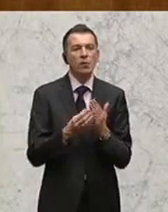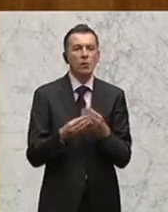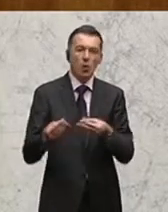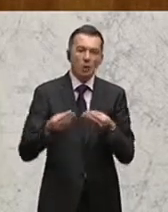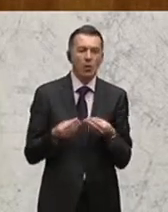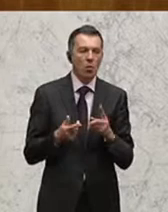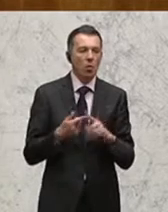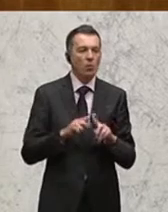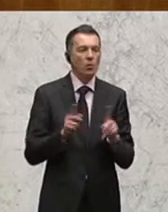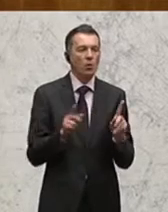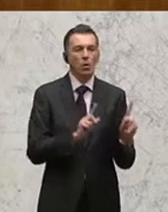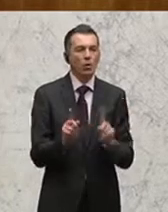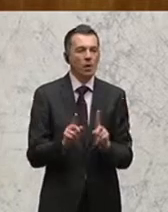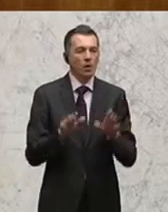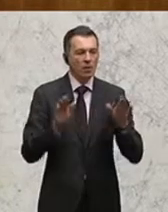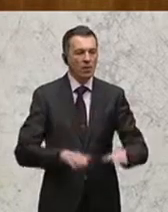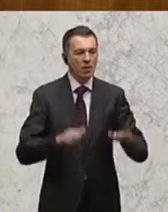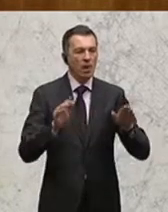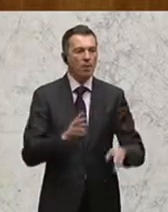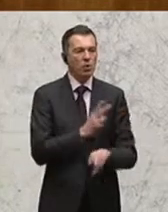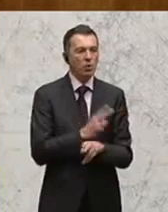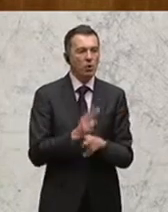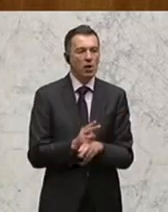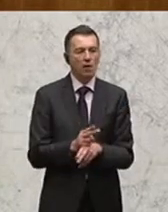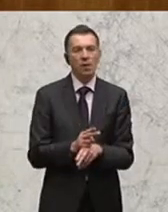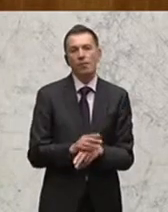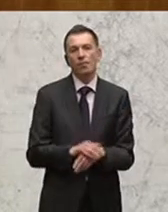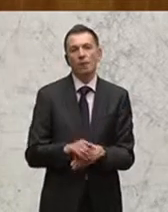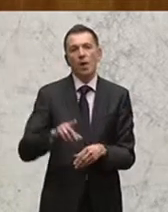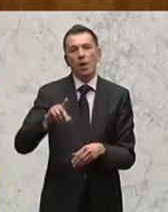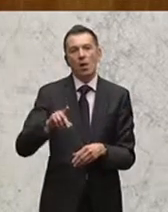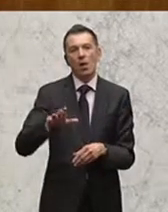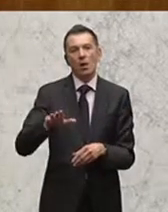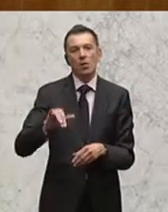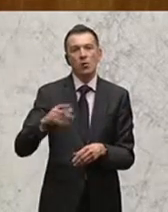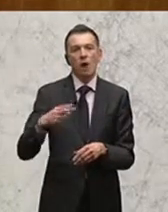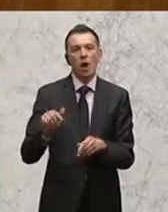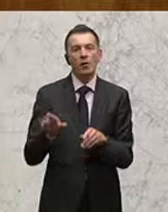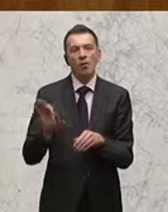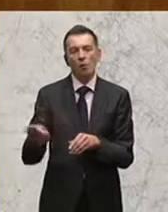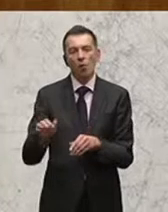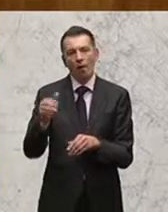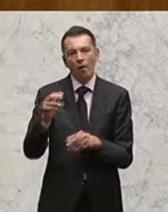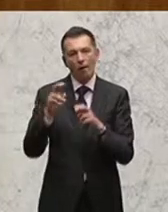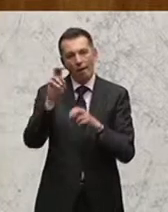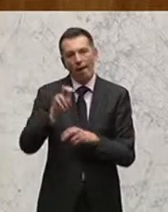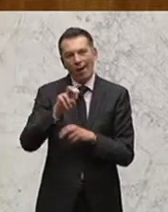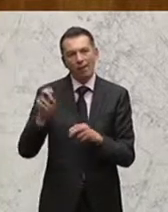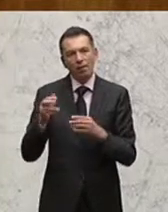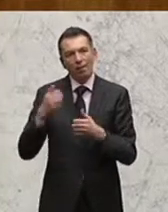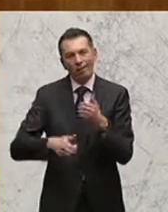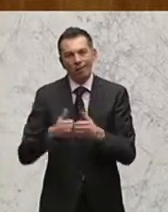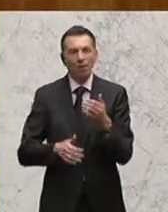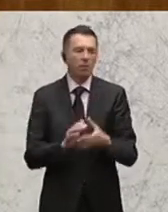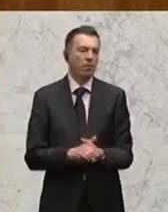und auch eine Sonderstellung im Islamischen Staat, sprich Dschihad für den Heiligen Krieg, auch zu erhalten. Und das